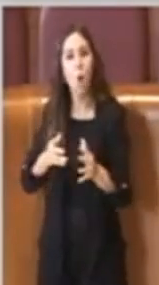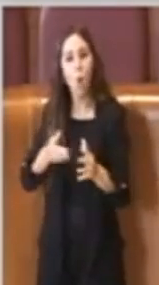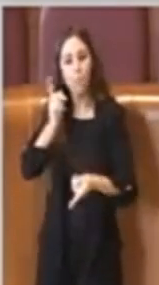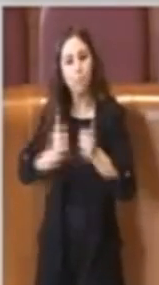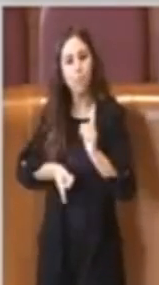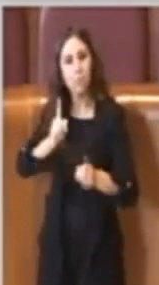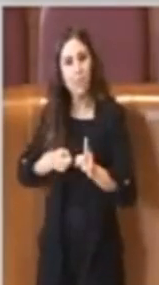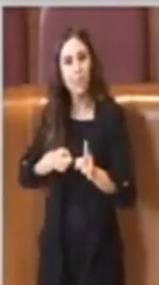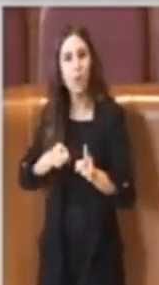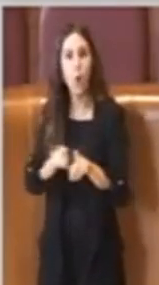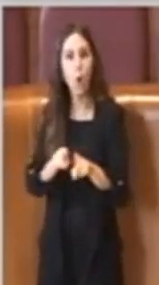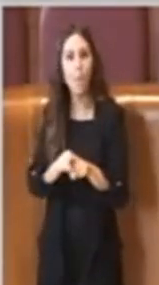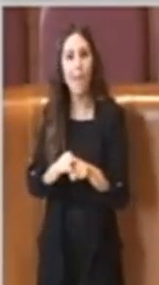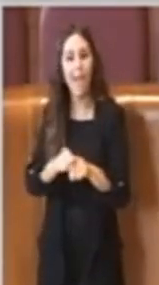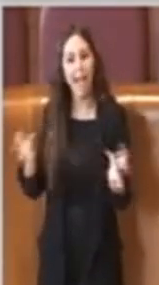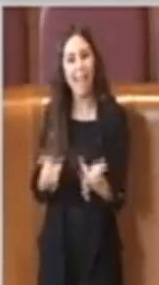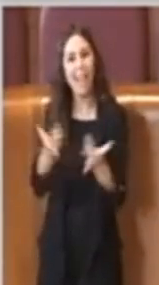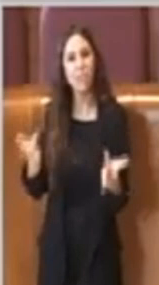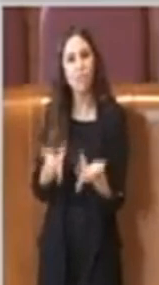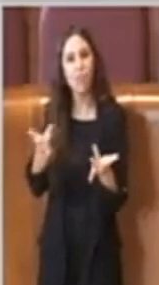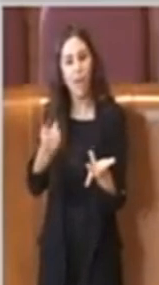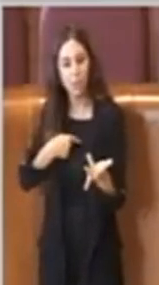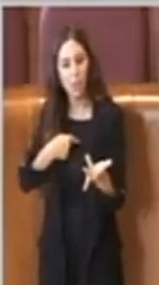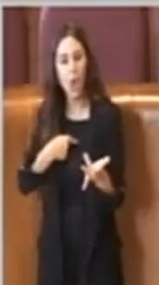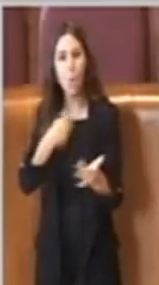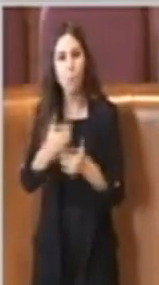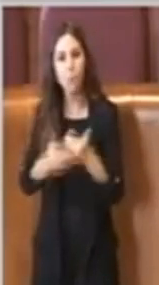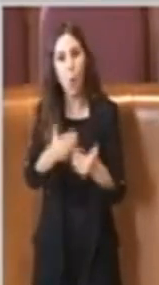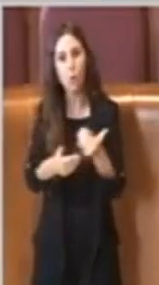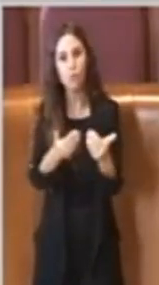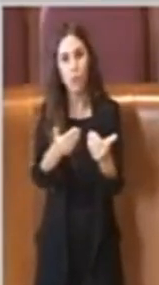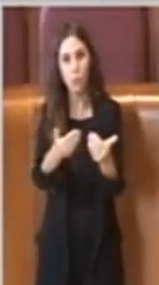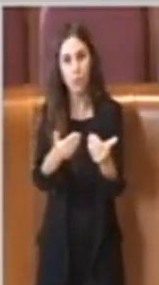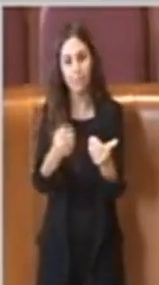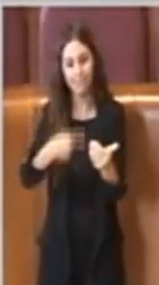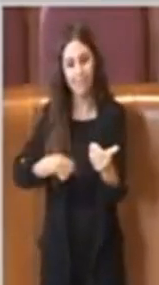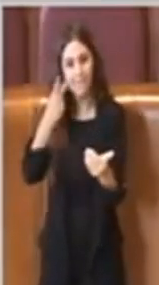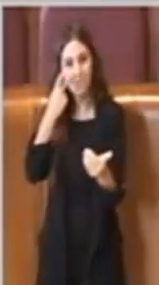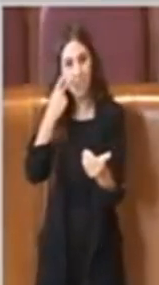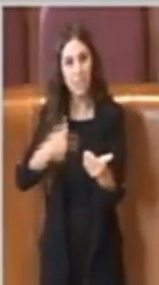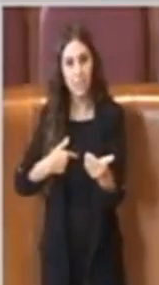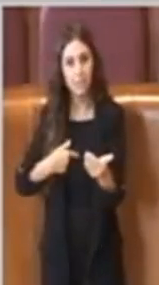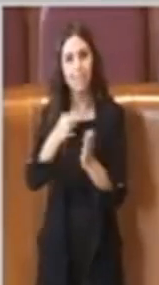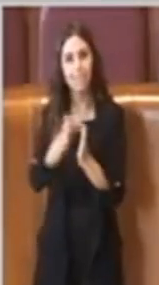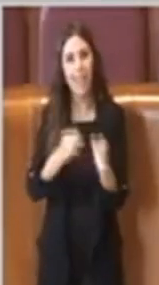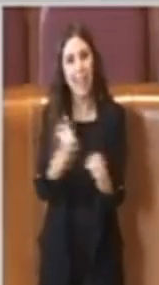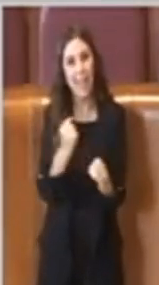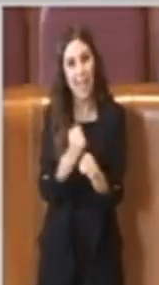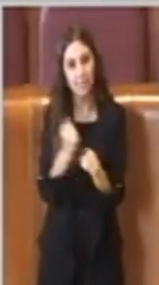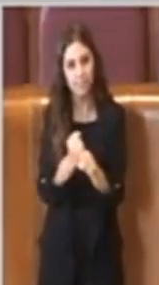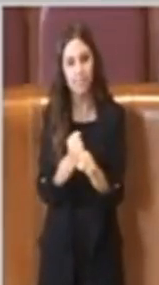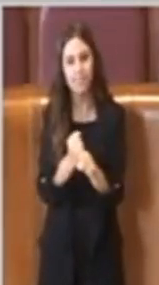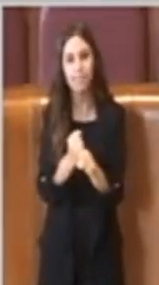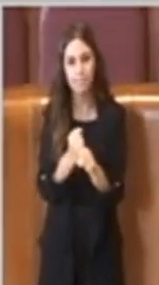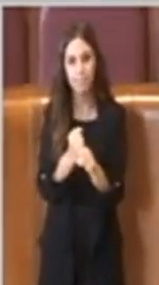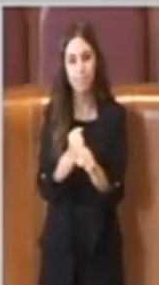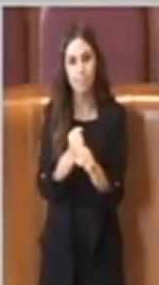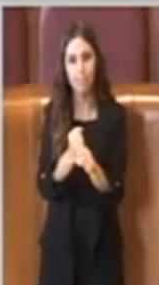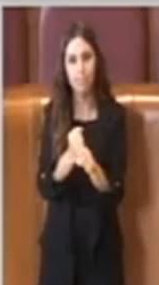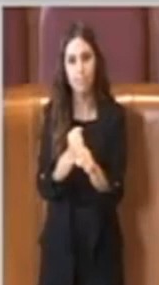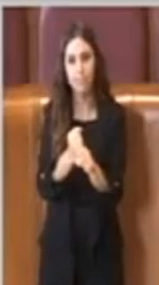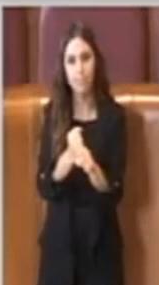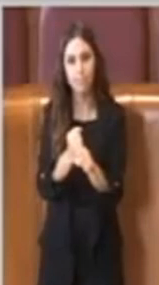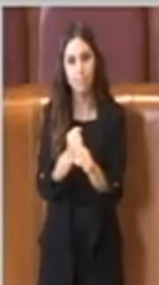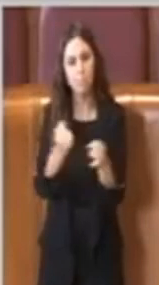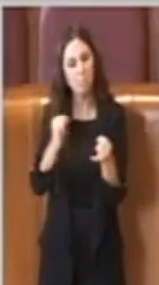di snellire quanto più possibile queste procedure quindi abbiamo previsto che determinate opere ben caratterizzate nel